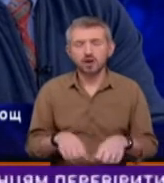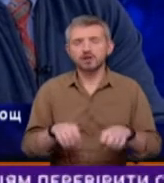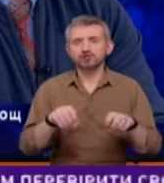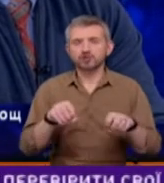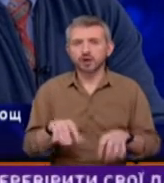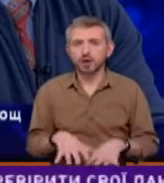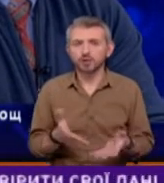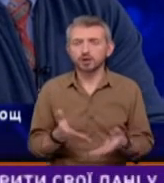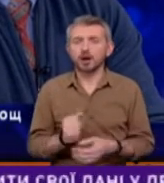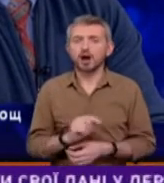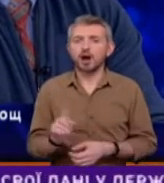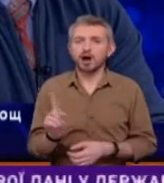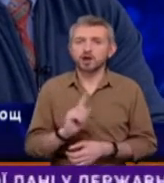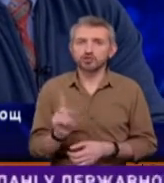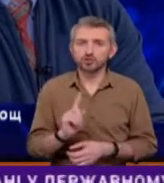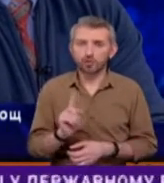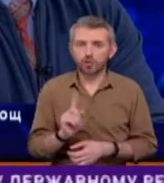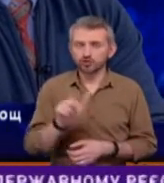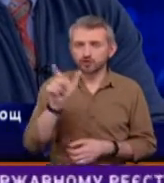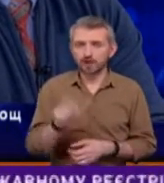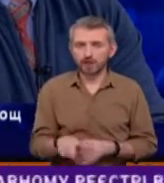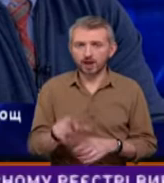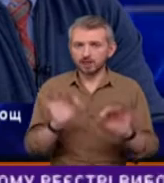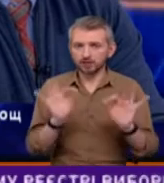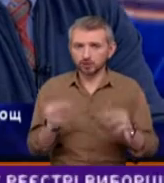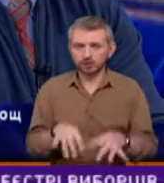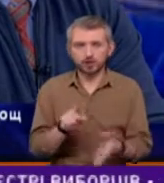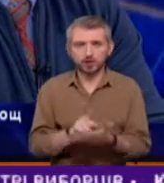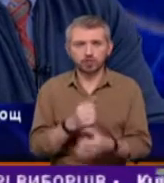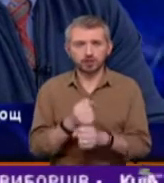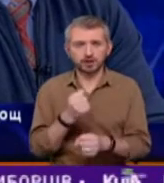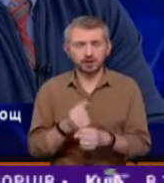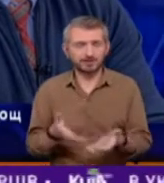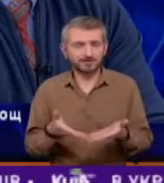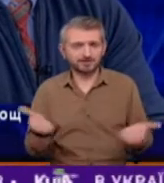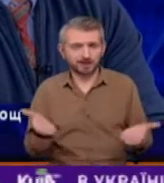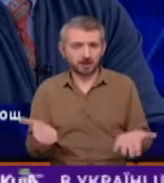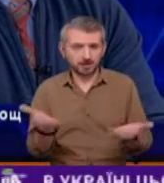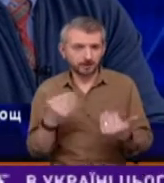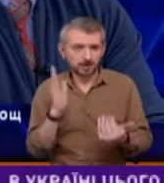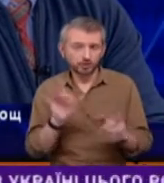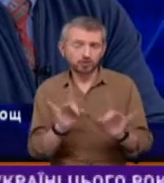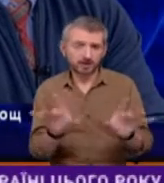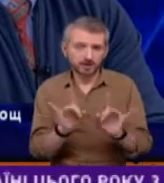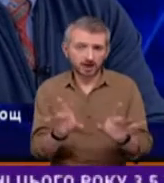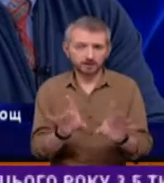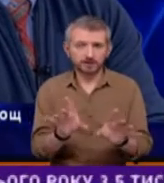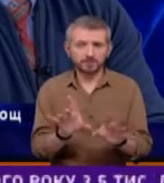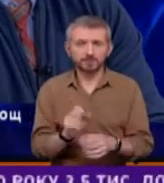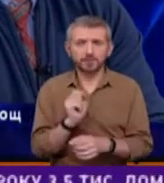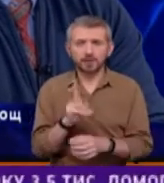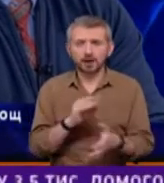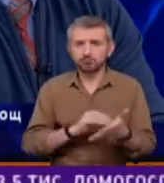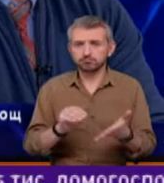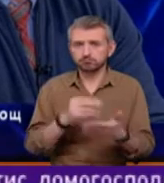решают, а что человек искусства должен делать на сцене. Давайте будем рассказывать, как